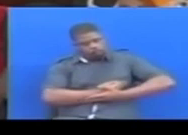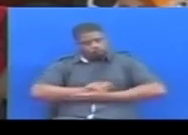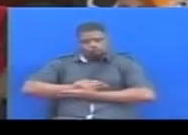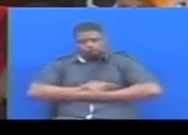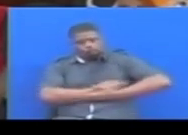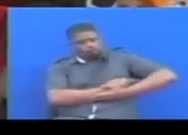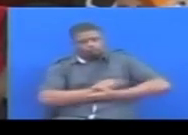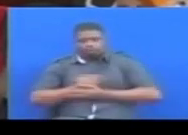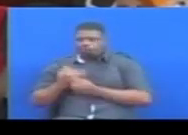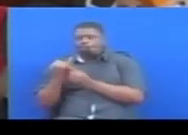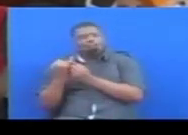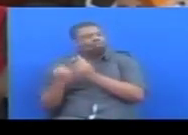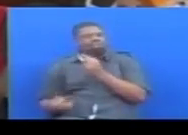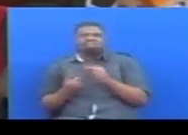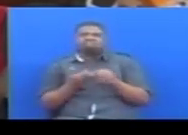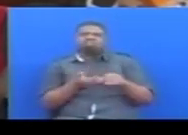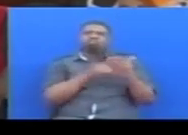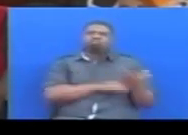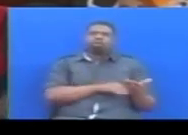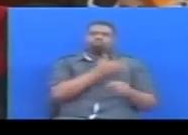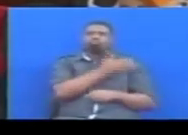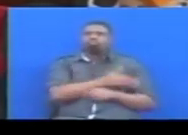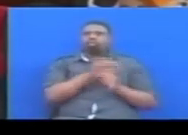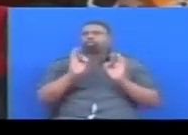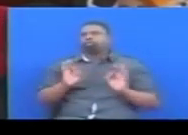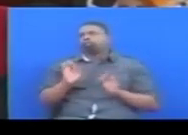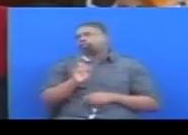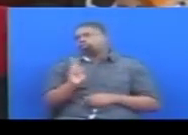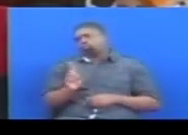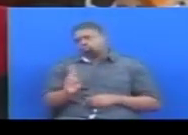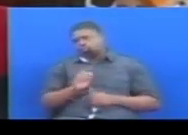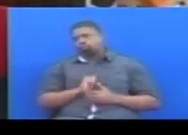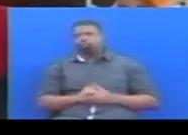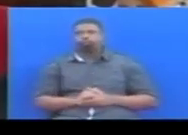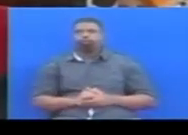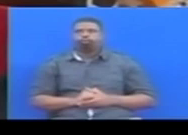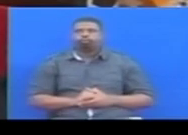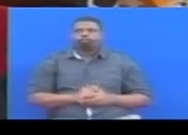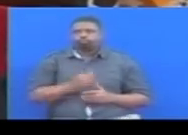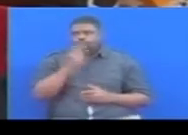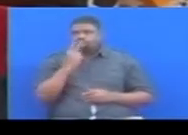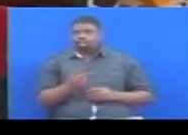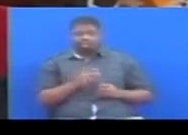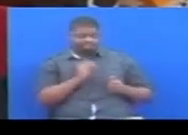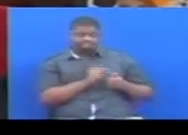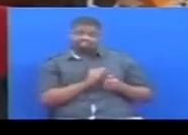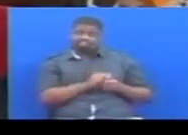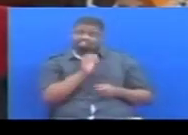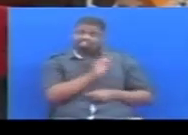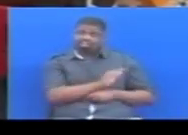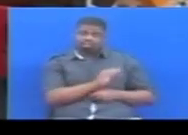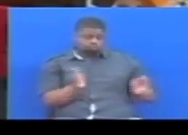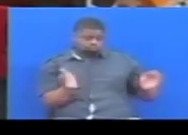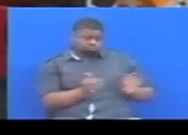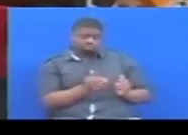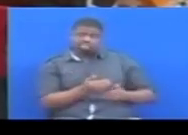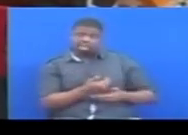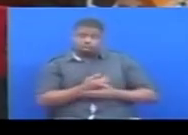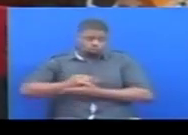wanafariki kutokana na huduma inakuwa si nzuri. Na ukizingatia vifaa vyake vile vya kutunzia wale